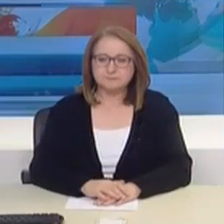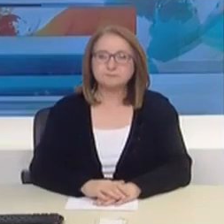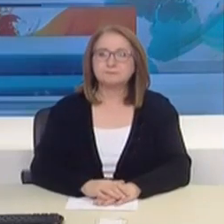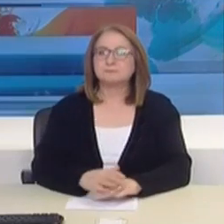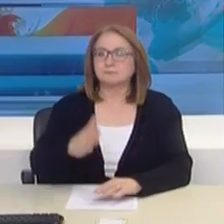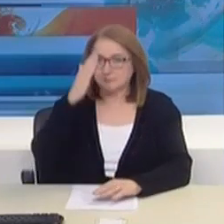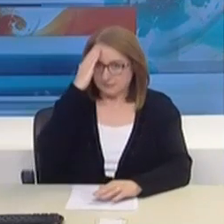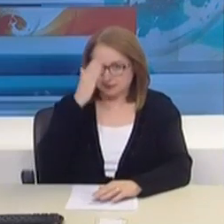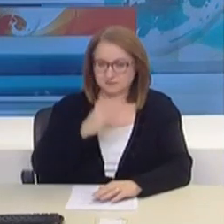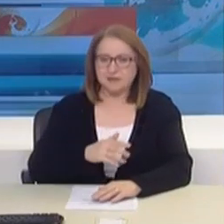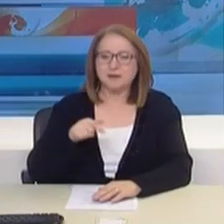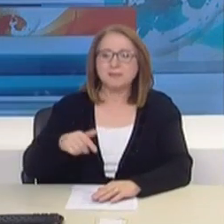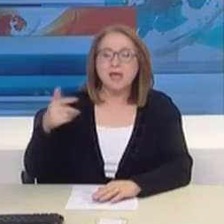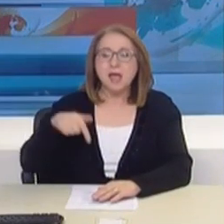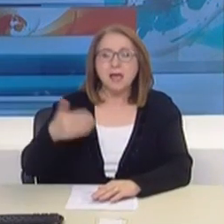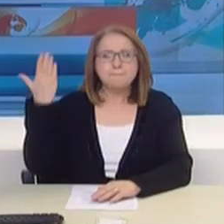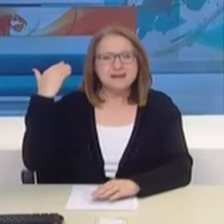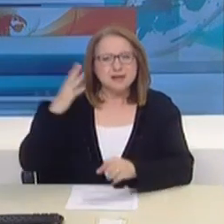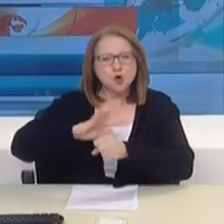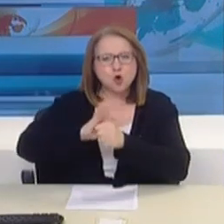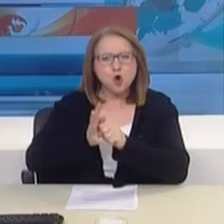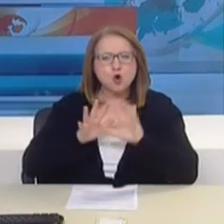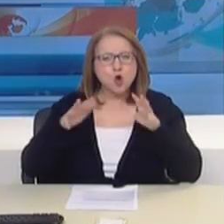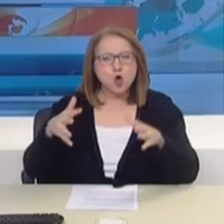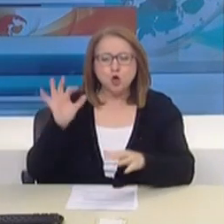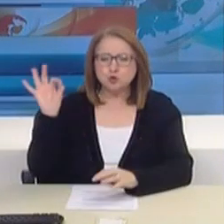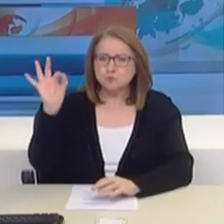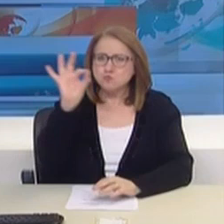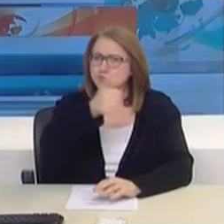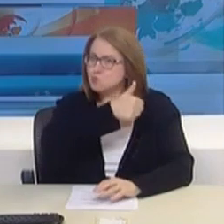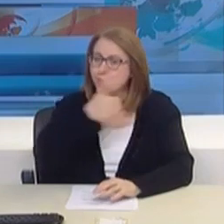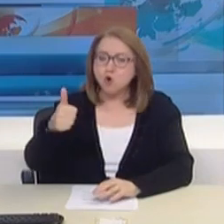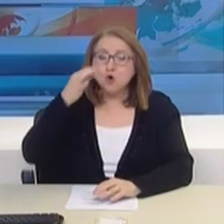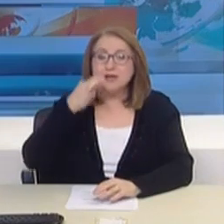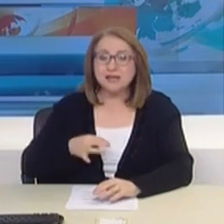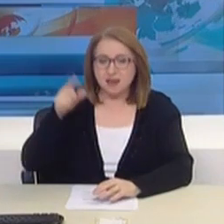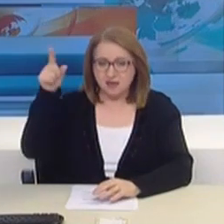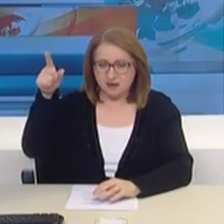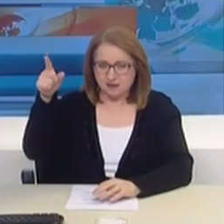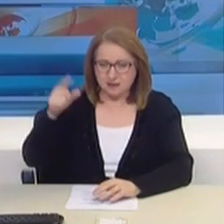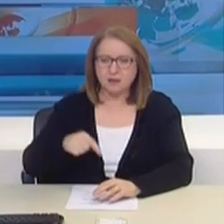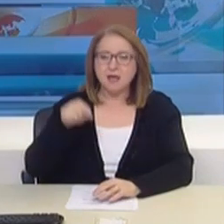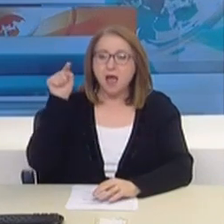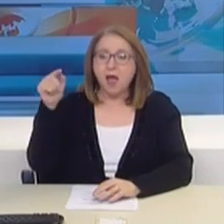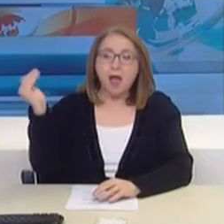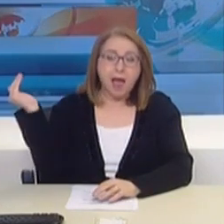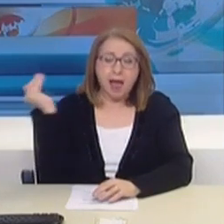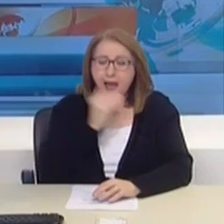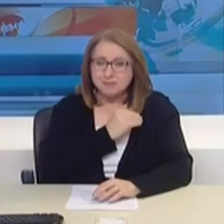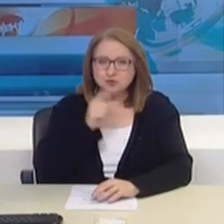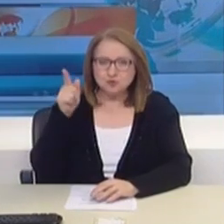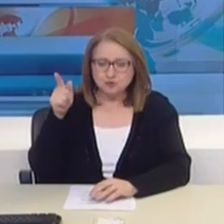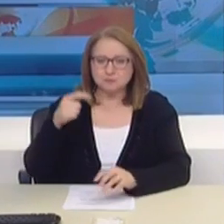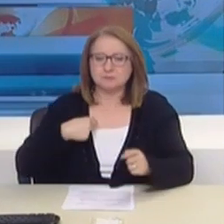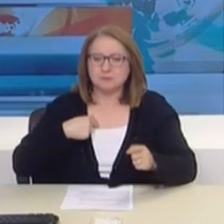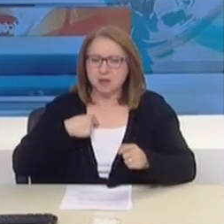όταν ο κορονοϊός ήταν μόνο στην Κίνα, έθεσα το Εθνικό Σύστημα Υγείας σε επιχειρησιακή ετοιμότητα για τη